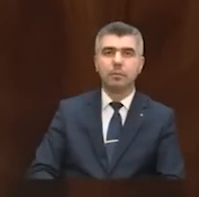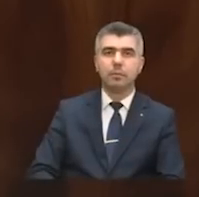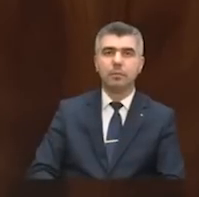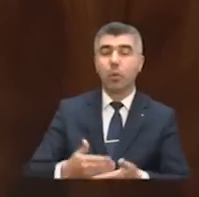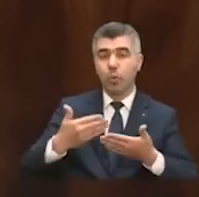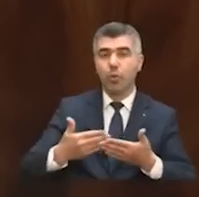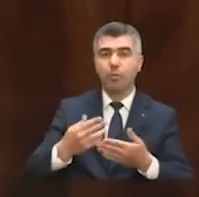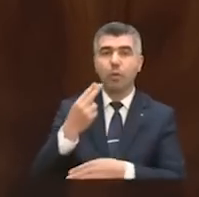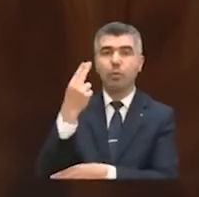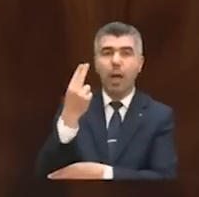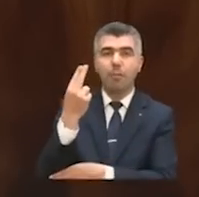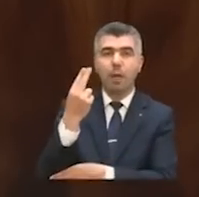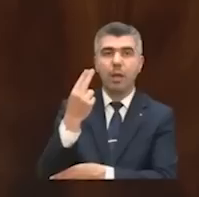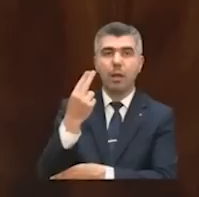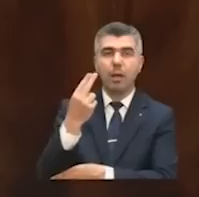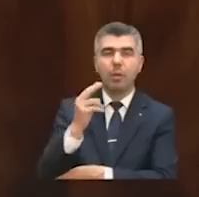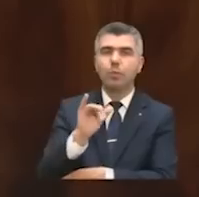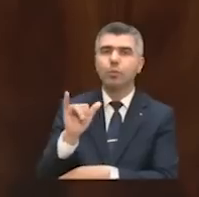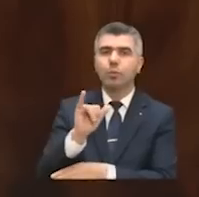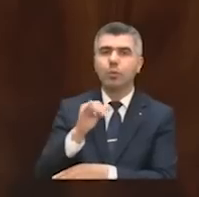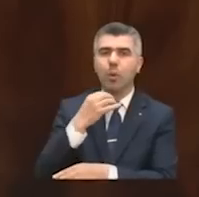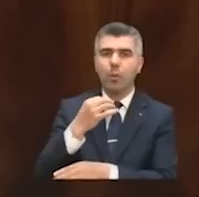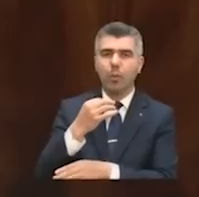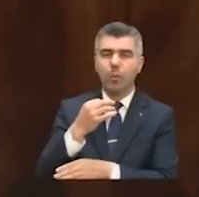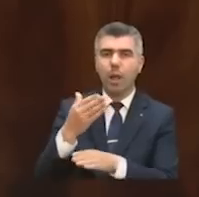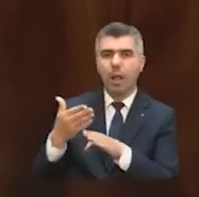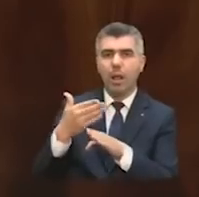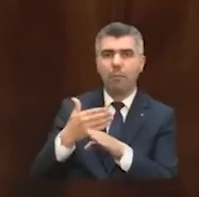اليوم الجامعه ما عرفتش شكون اللي قالها في الاخوان،